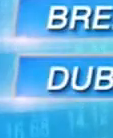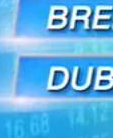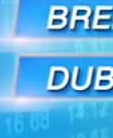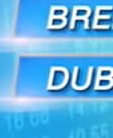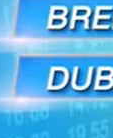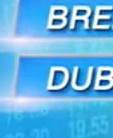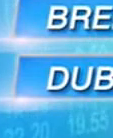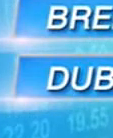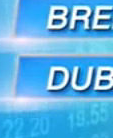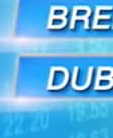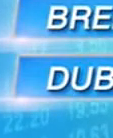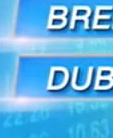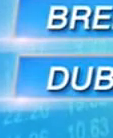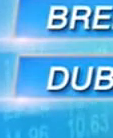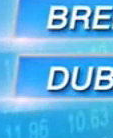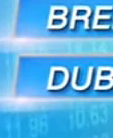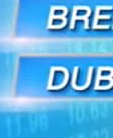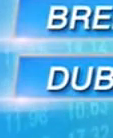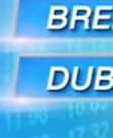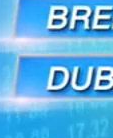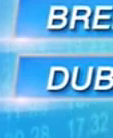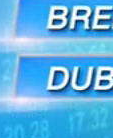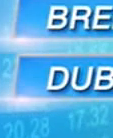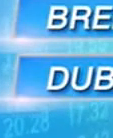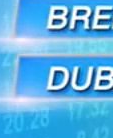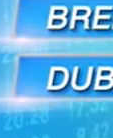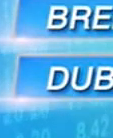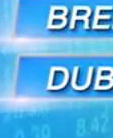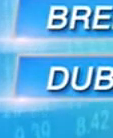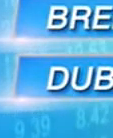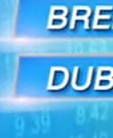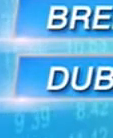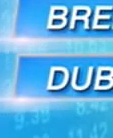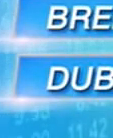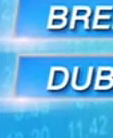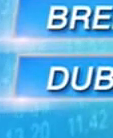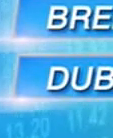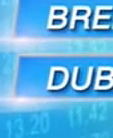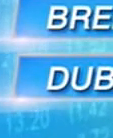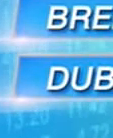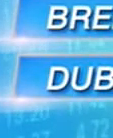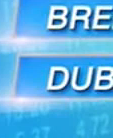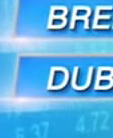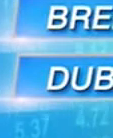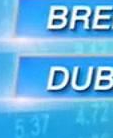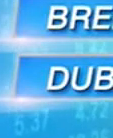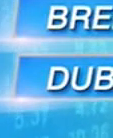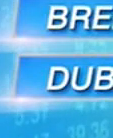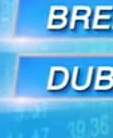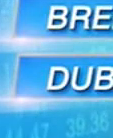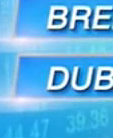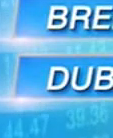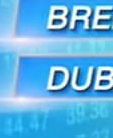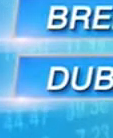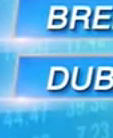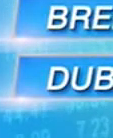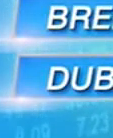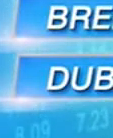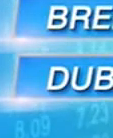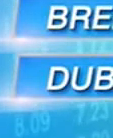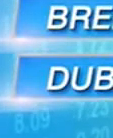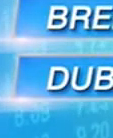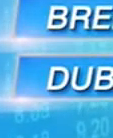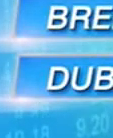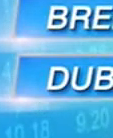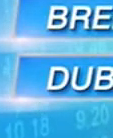ต่อเนื่องค่ะหลังบริษัทผู้ผลิตน้ำมันยังคงเพิ่มกำลังการผลิตอย่างต่อเนื่องนะคะโดยที่ตลาดในเม็กซ์ของสหรัฐลดลง